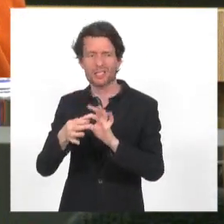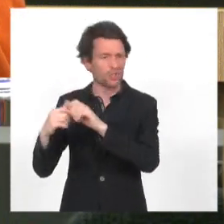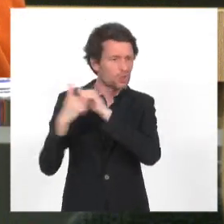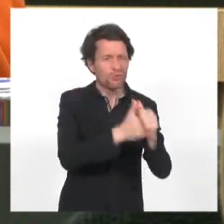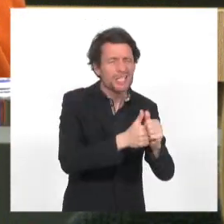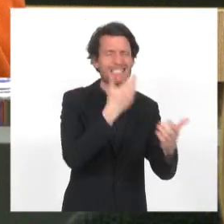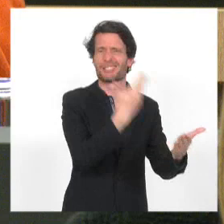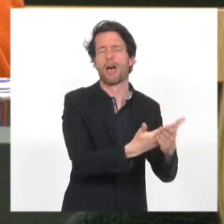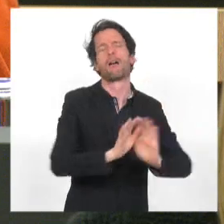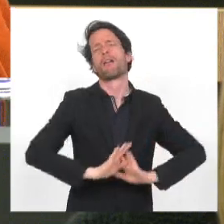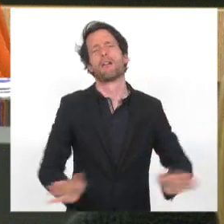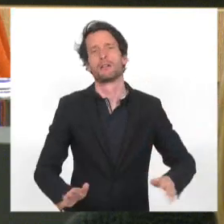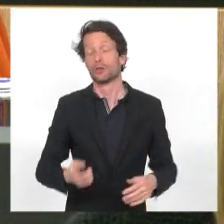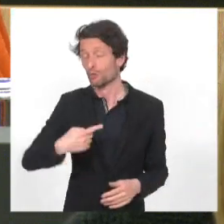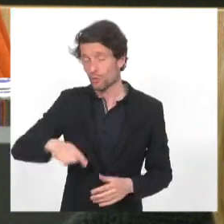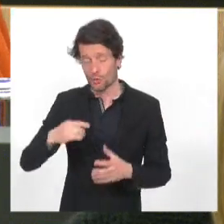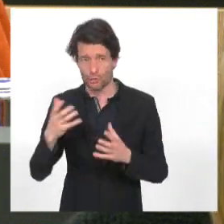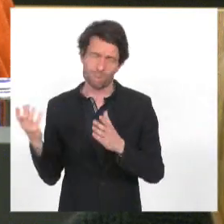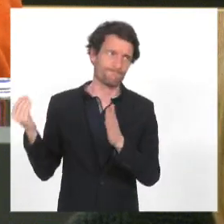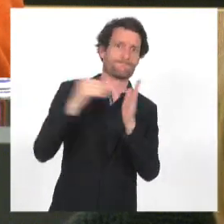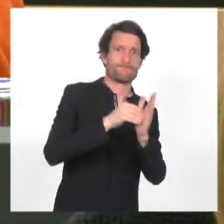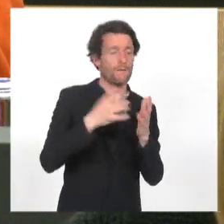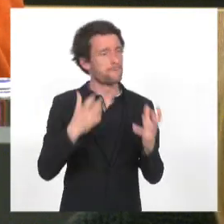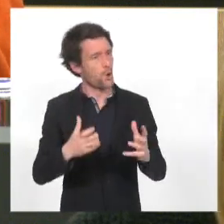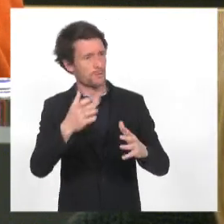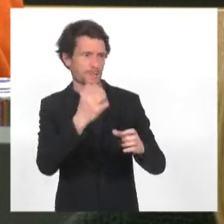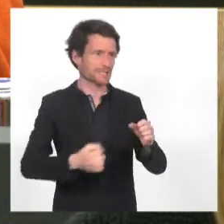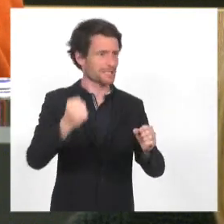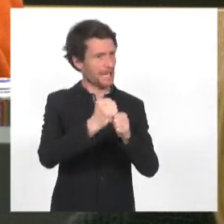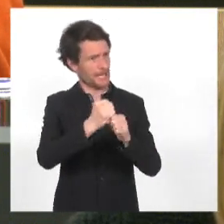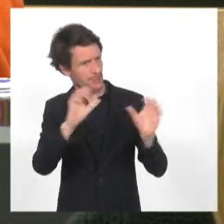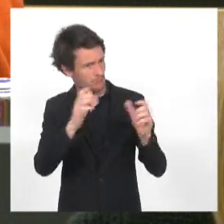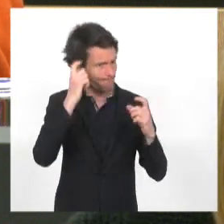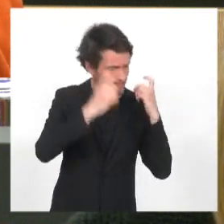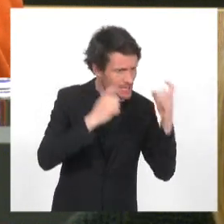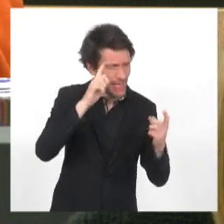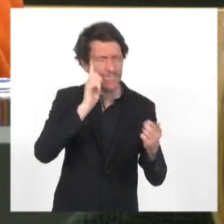Par ce vœu, nous souhaitons que le Conseil demande un moratoire sur la mise en place de la vidéosurveillance